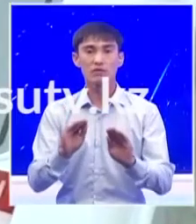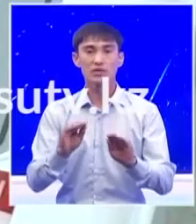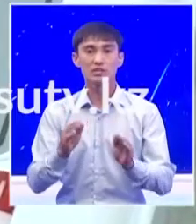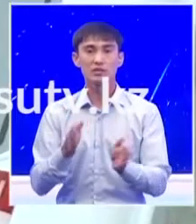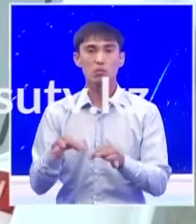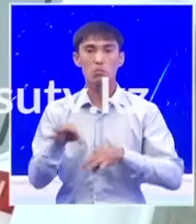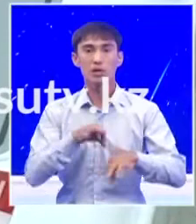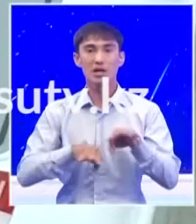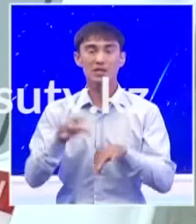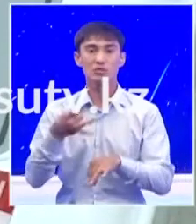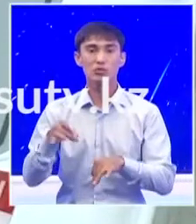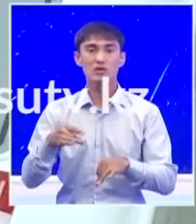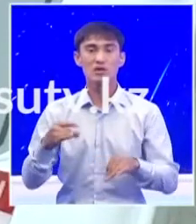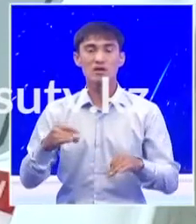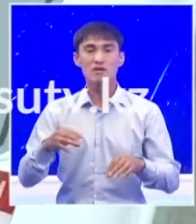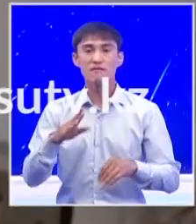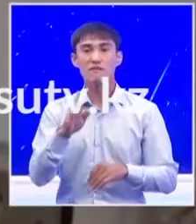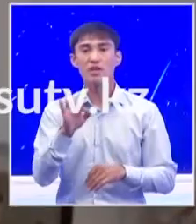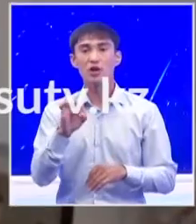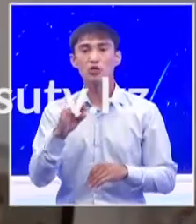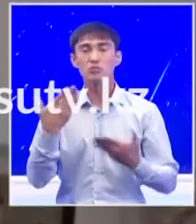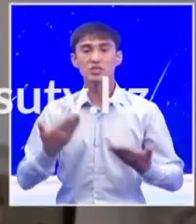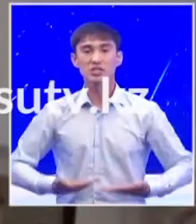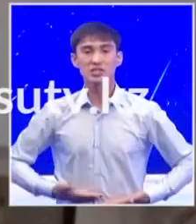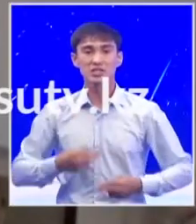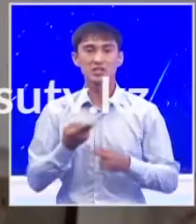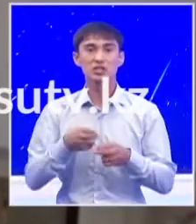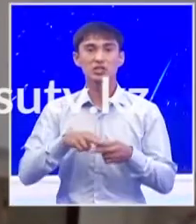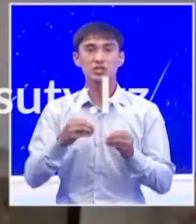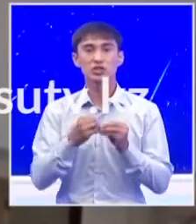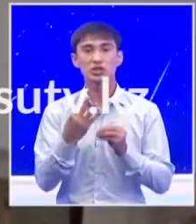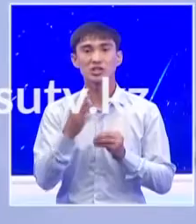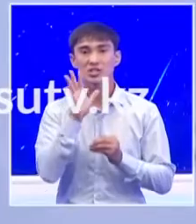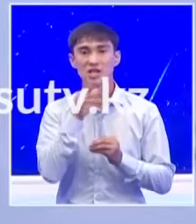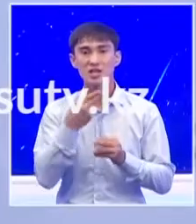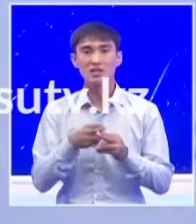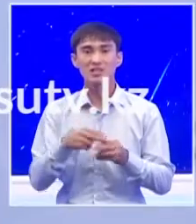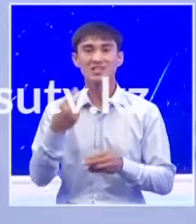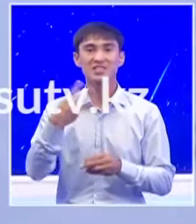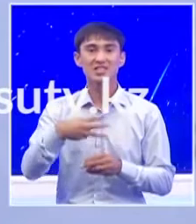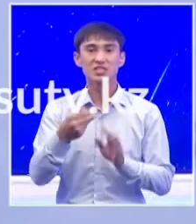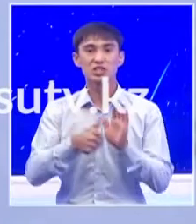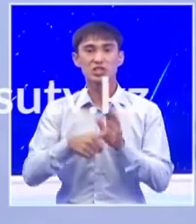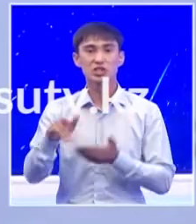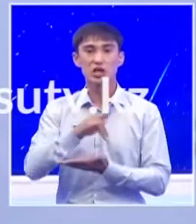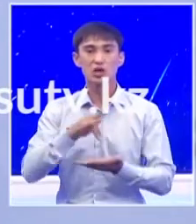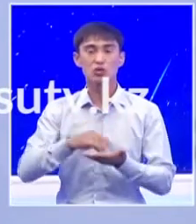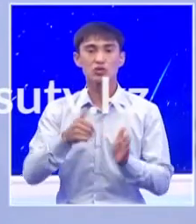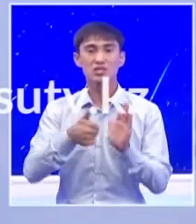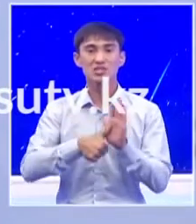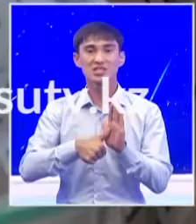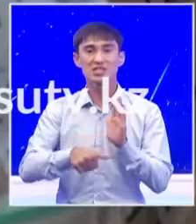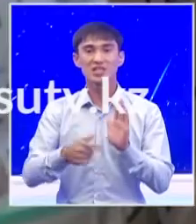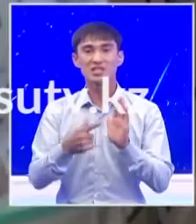республиканского проекта «Вдохнем жизнь». За 14 лет этот проект охватил 36 городов и 67 медицинских